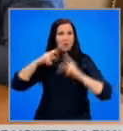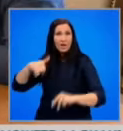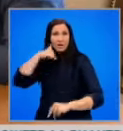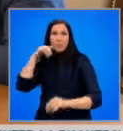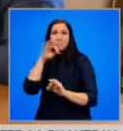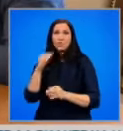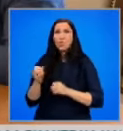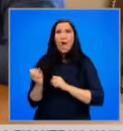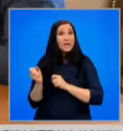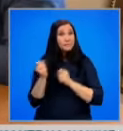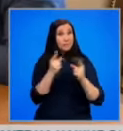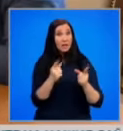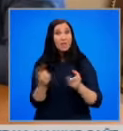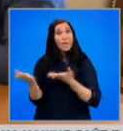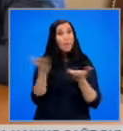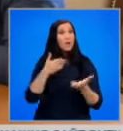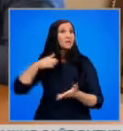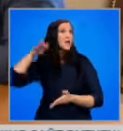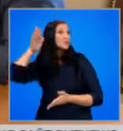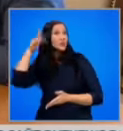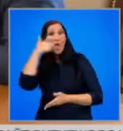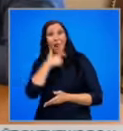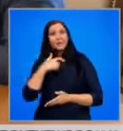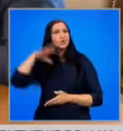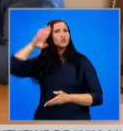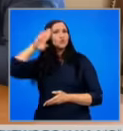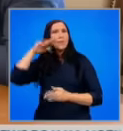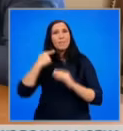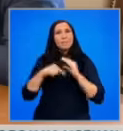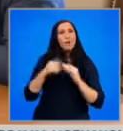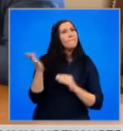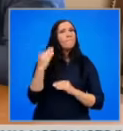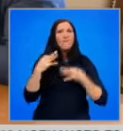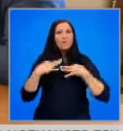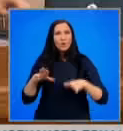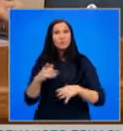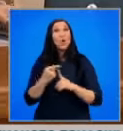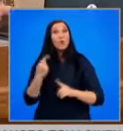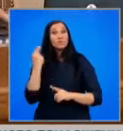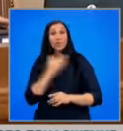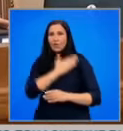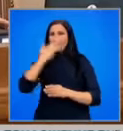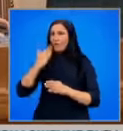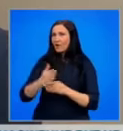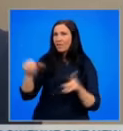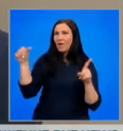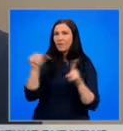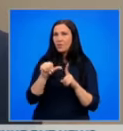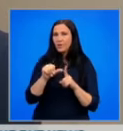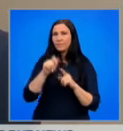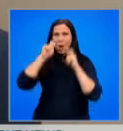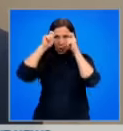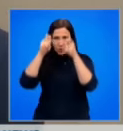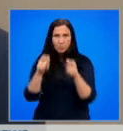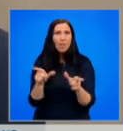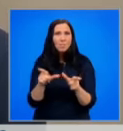на изпратената покана за изслушване на личния и служебния му мейл. Той бил в отпуск от вчера до края на юни. Господин